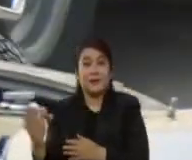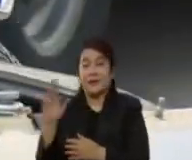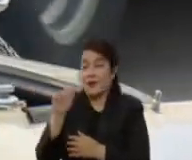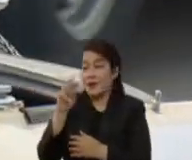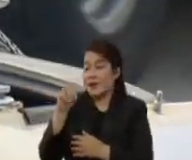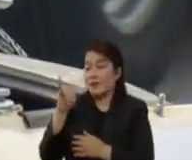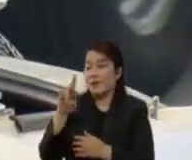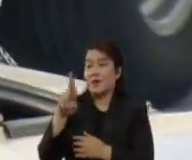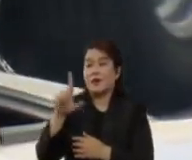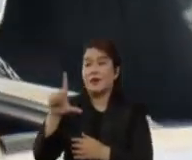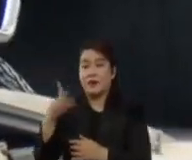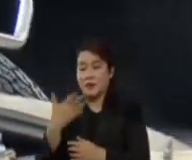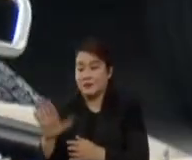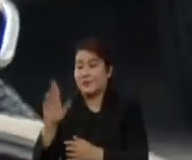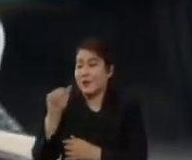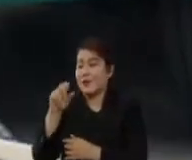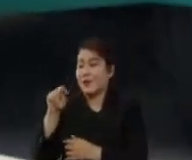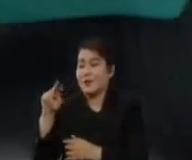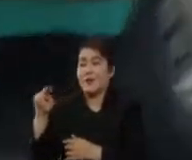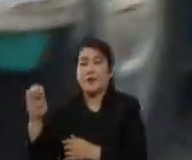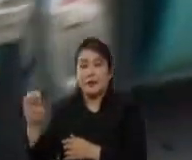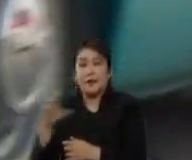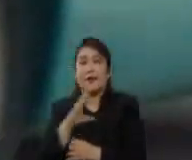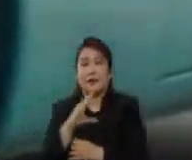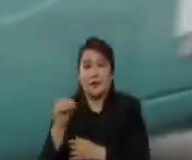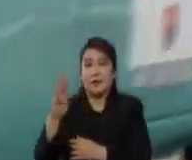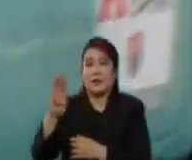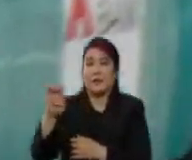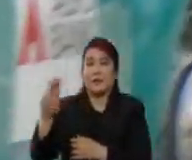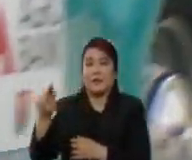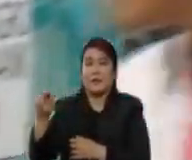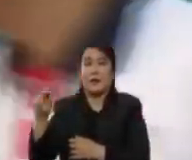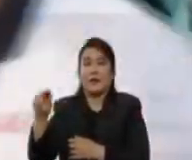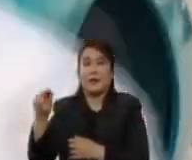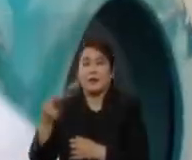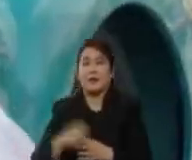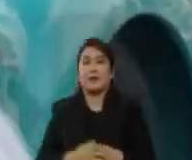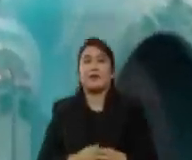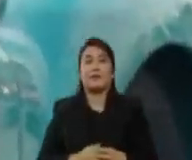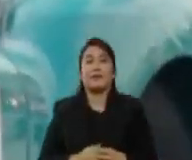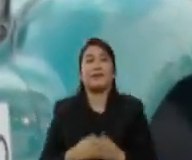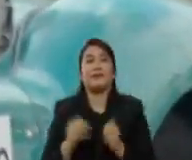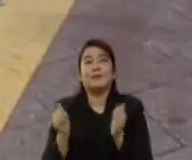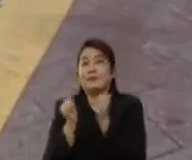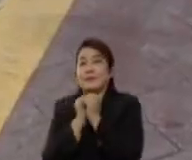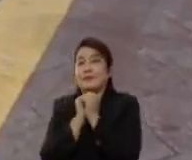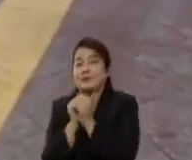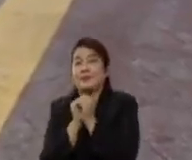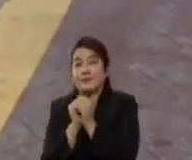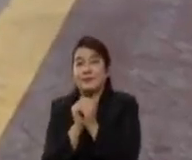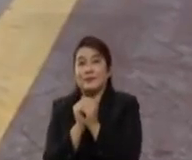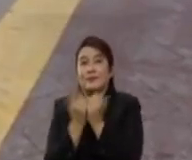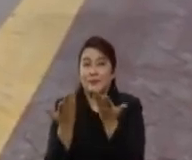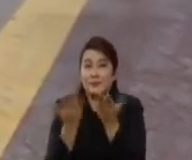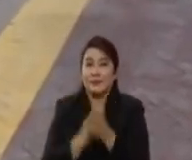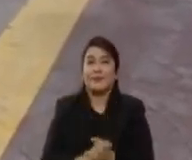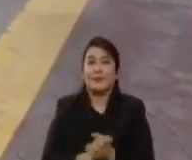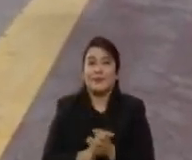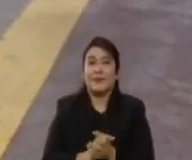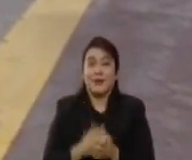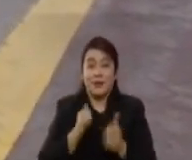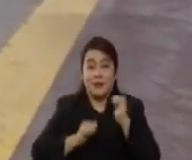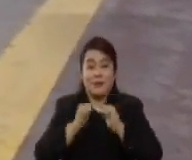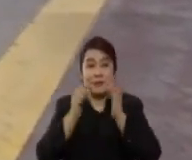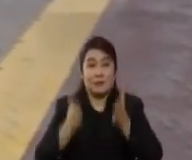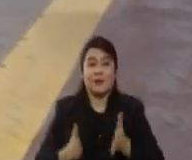Ashraf, N. Abdullah dan Dela Yusof. Turut serta ialah personaliti filem Mat